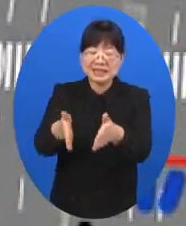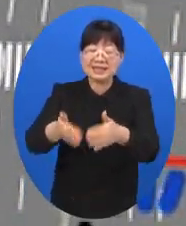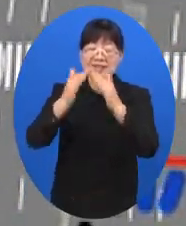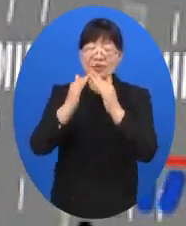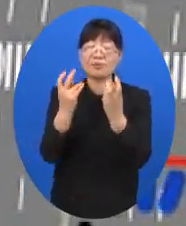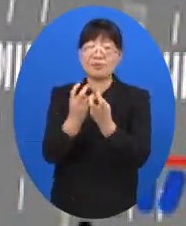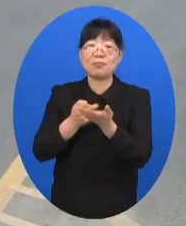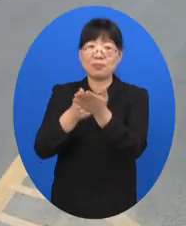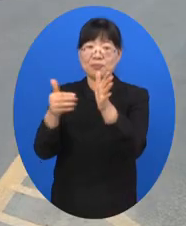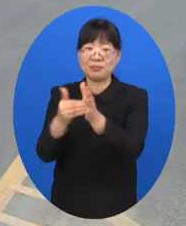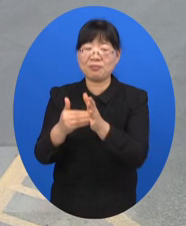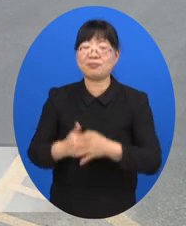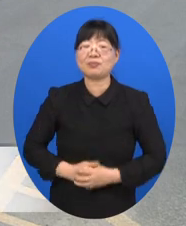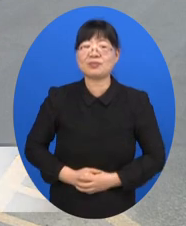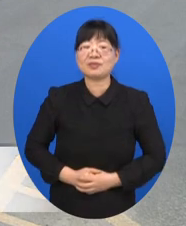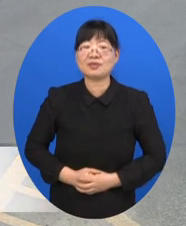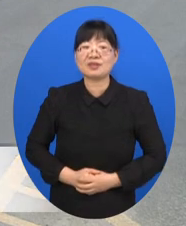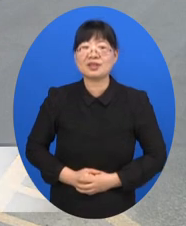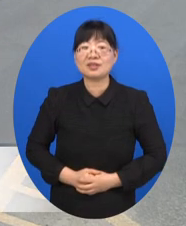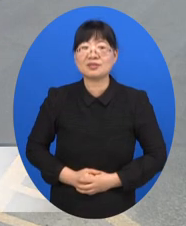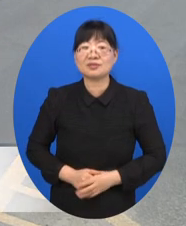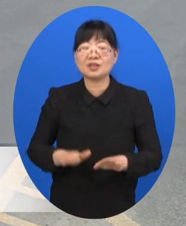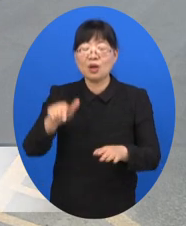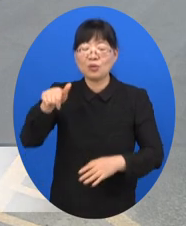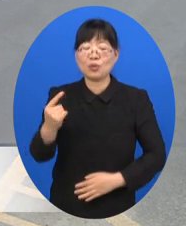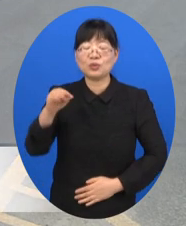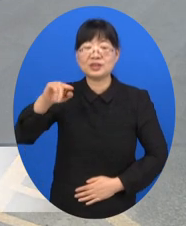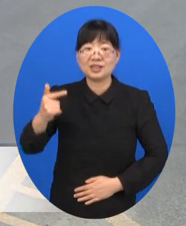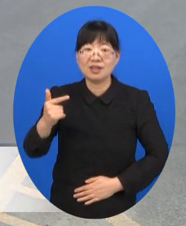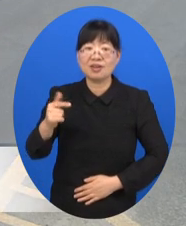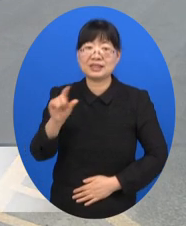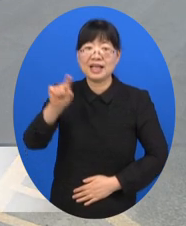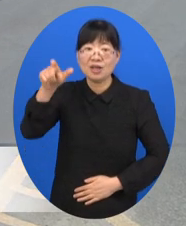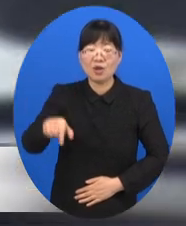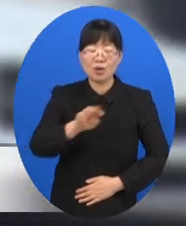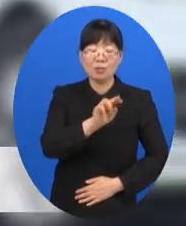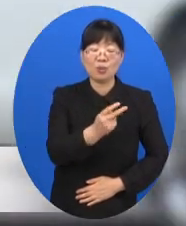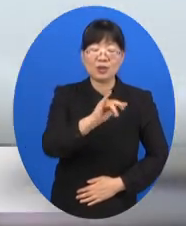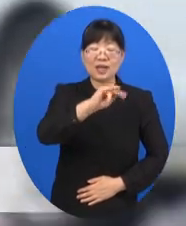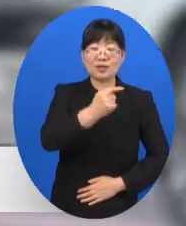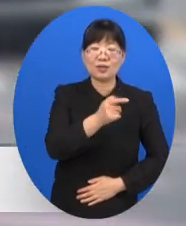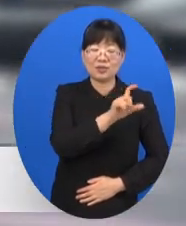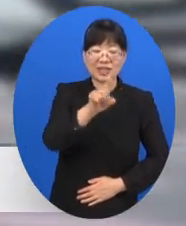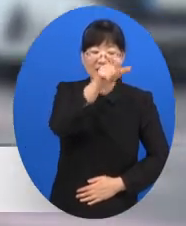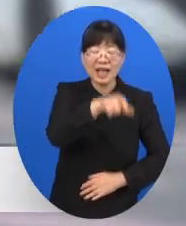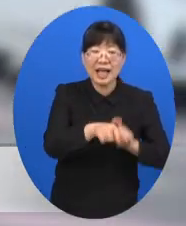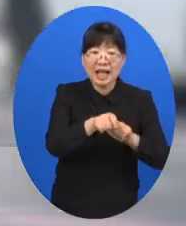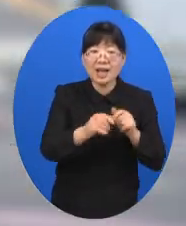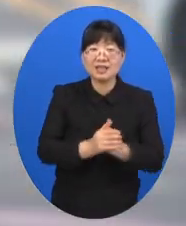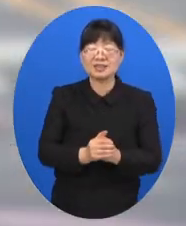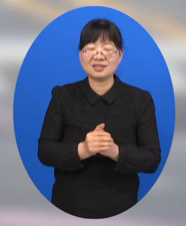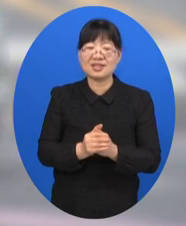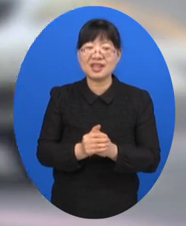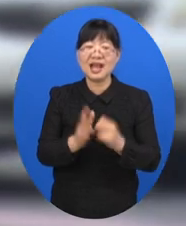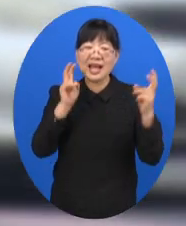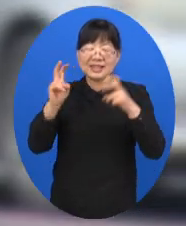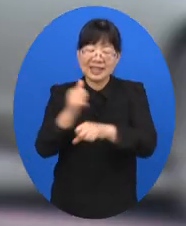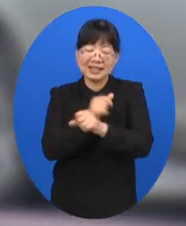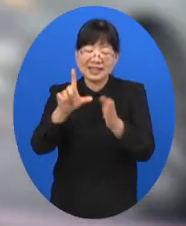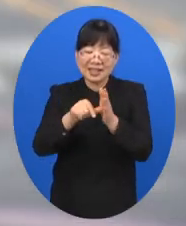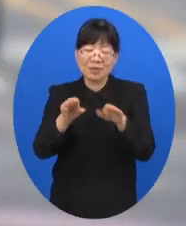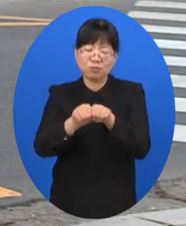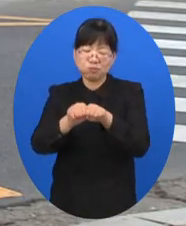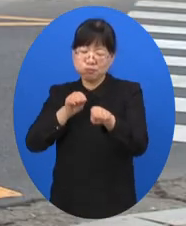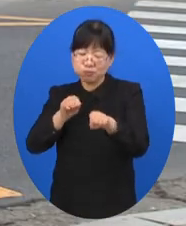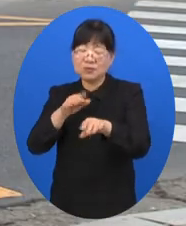제시됐습니다. 의왕 경수대로 고천 사거리에서 모락로 사거리도 출퇴근 시간대만 되면 상습적인 교통 정체가